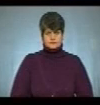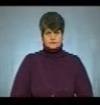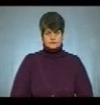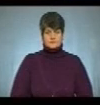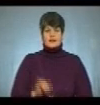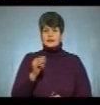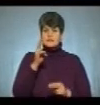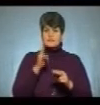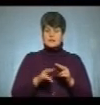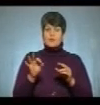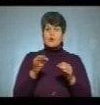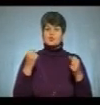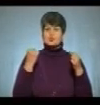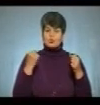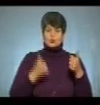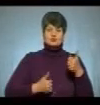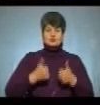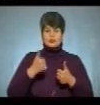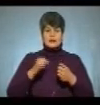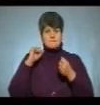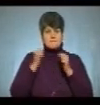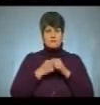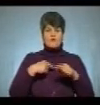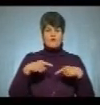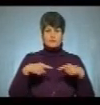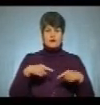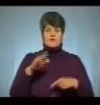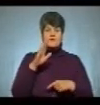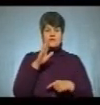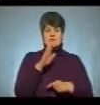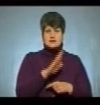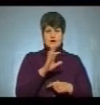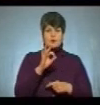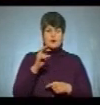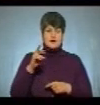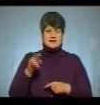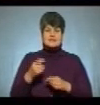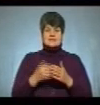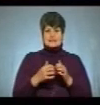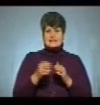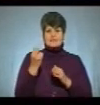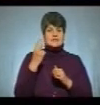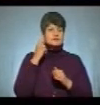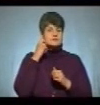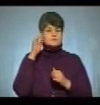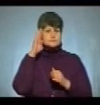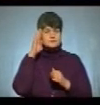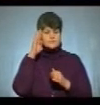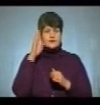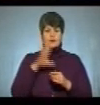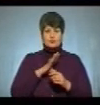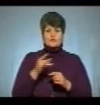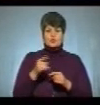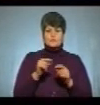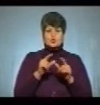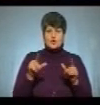І на завершення про спорт. Турнір пам'яті футболіста Василя Огаля серед 12-річних юнаків відбувся у спортивному залі Тернопільської